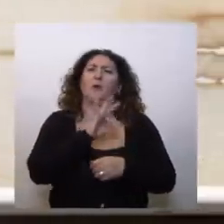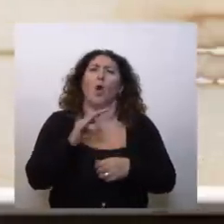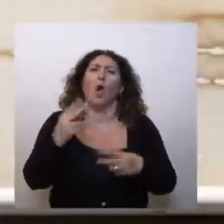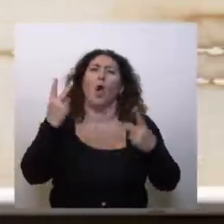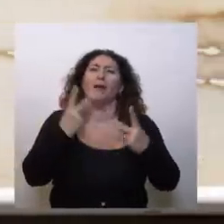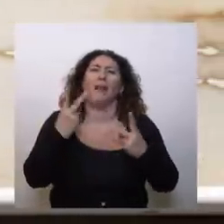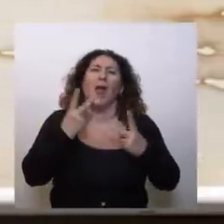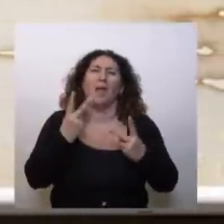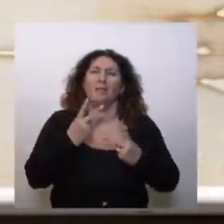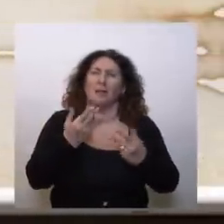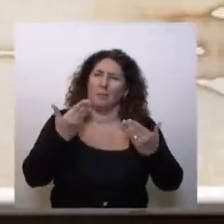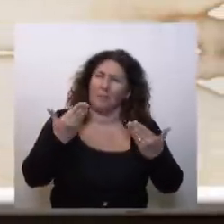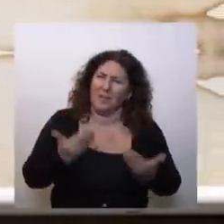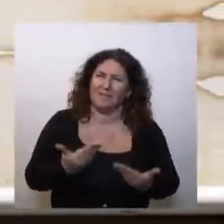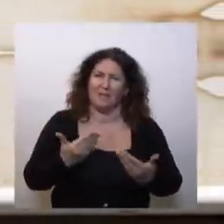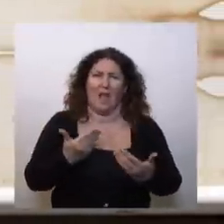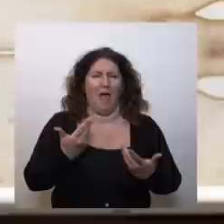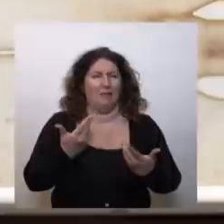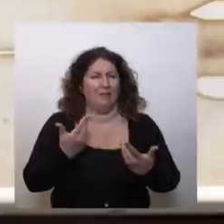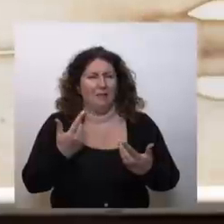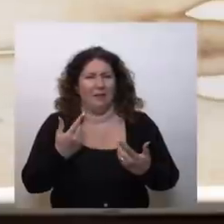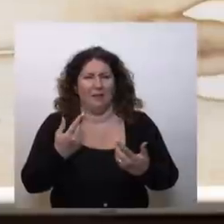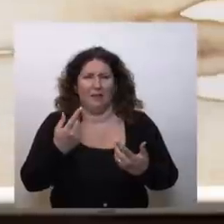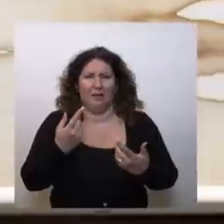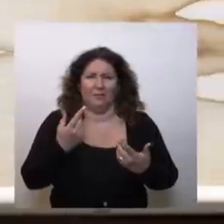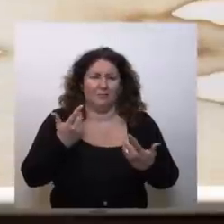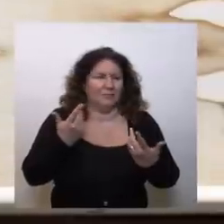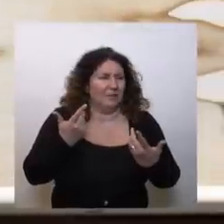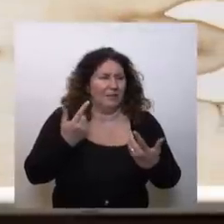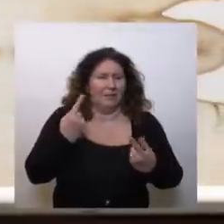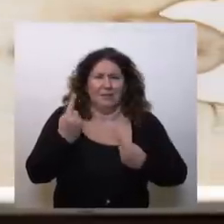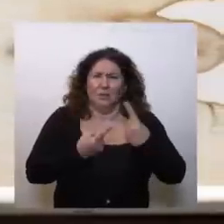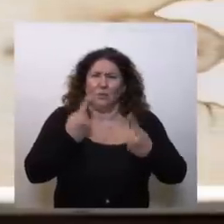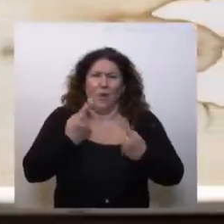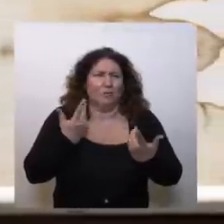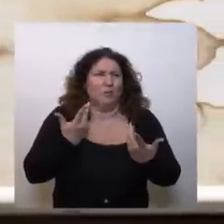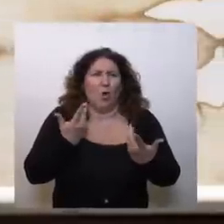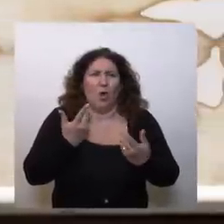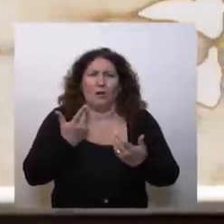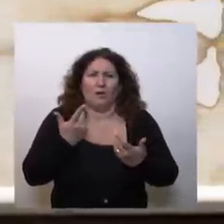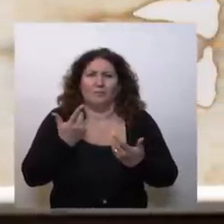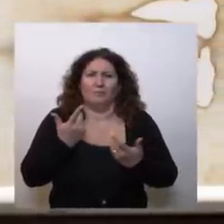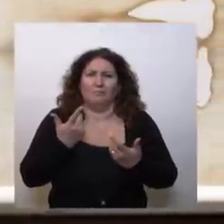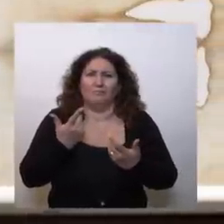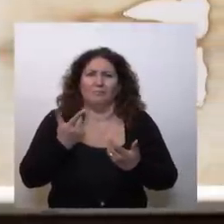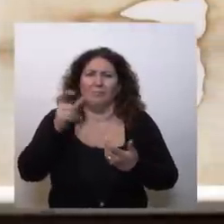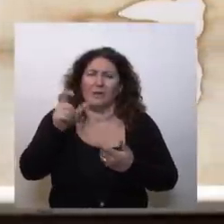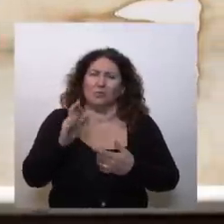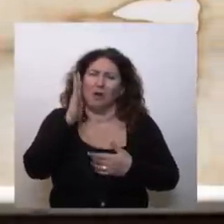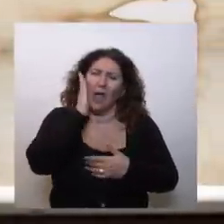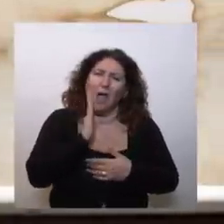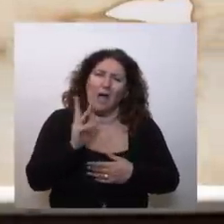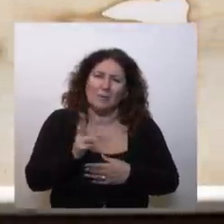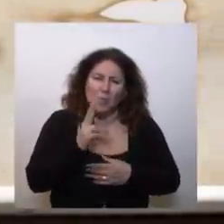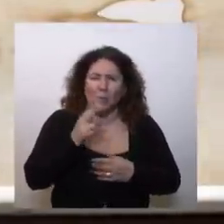sopportare per te e per chi ti è vicino, la morte di una persona cara e così via.